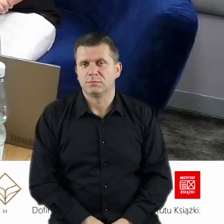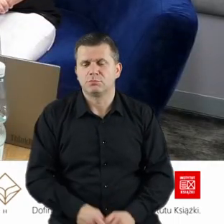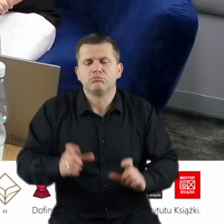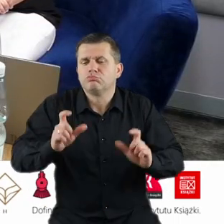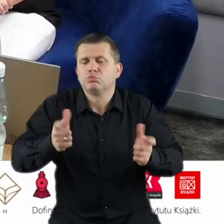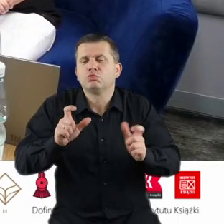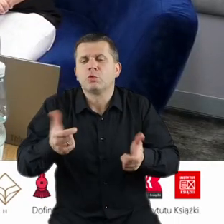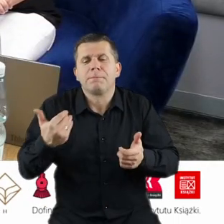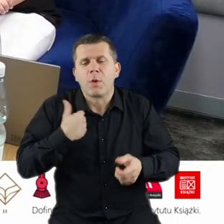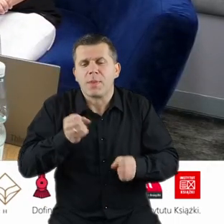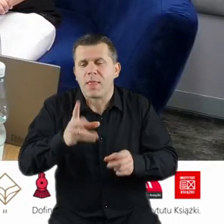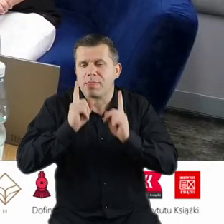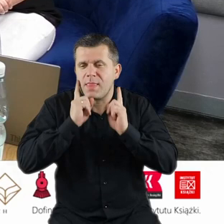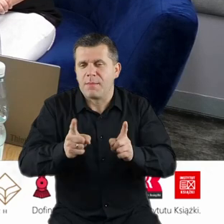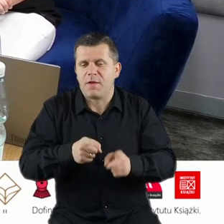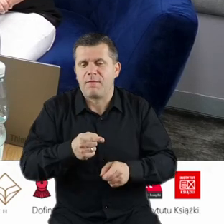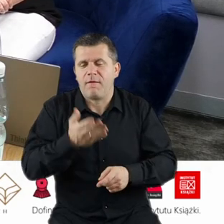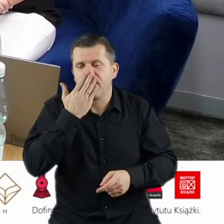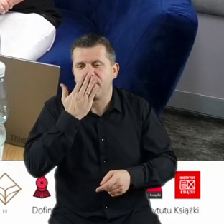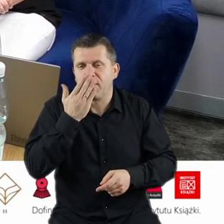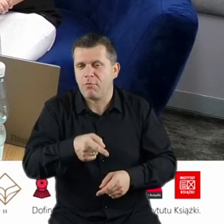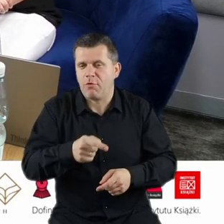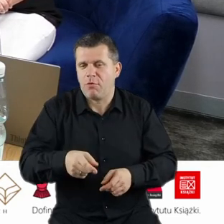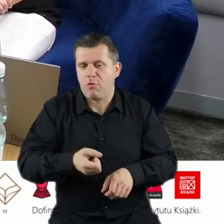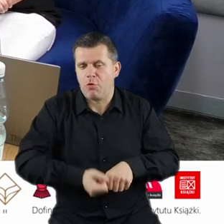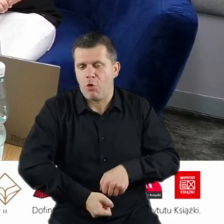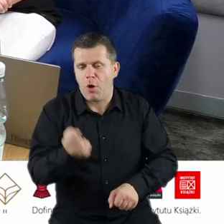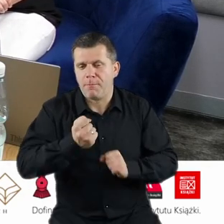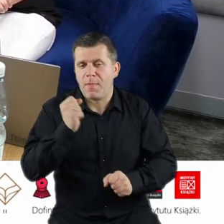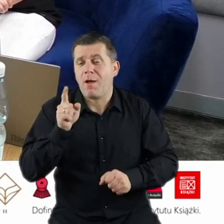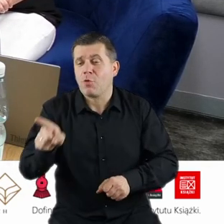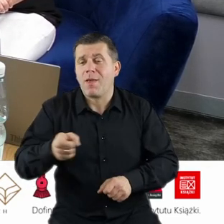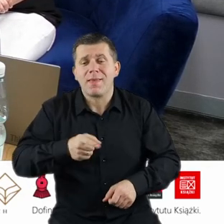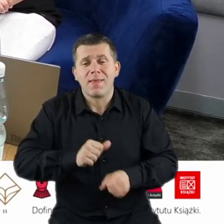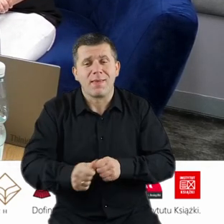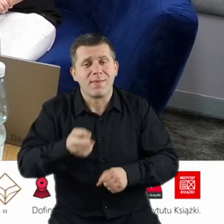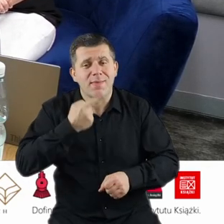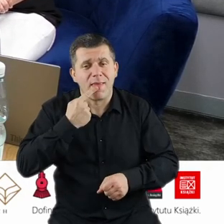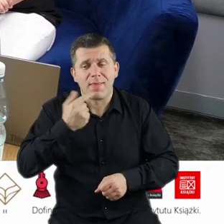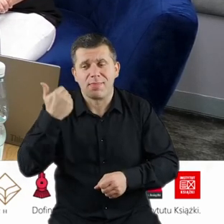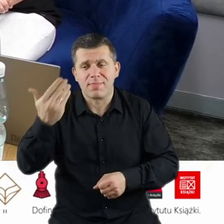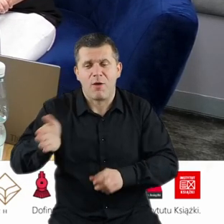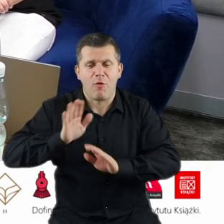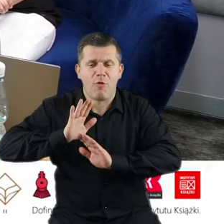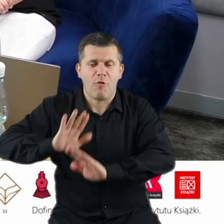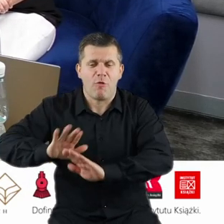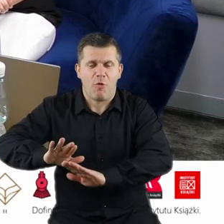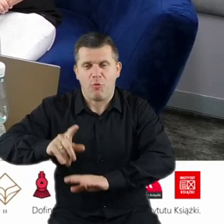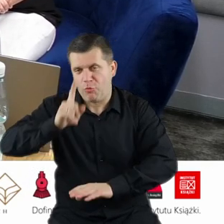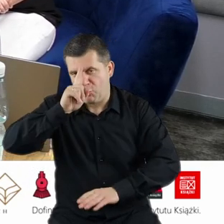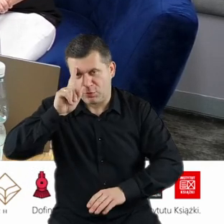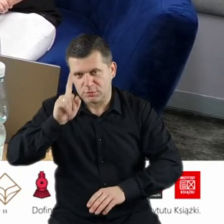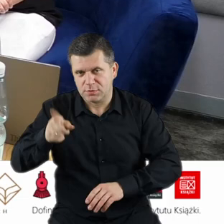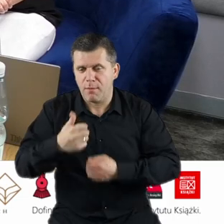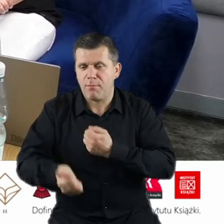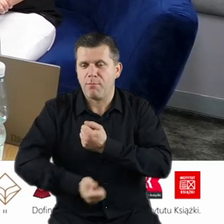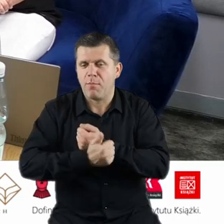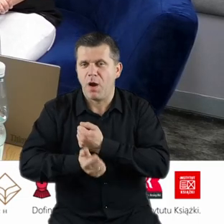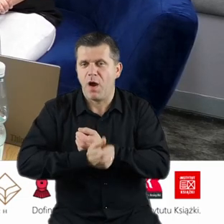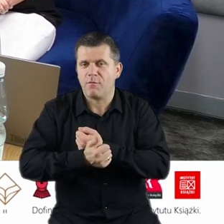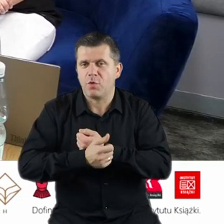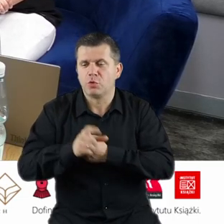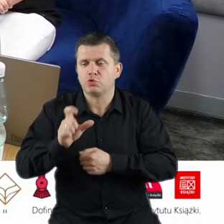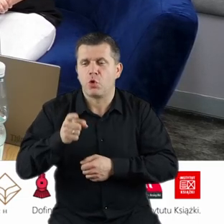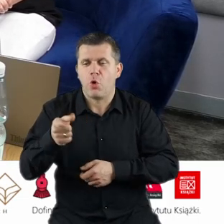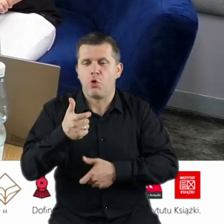na czym tak naprawdę polegało to kopanie, prawda? Ale to jest język, powtarzam, który miał ich chronić, tak, który miał